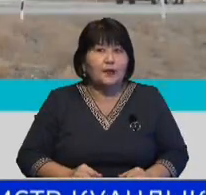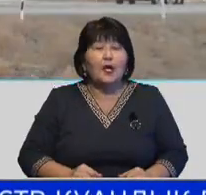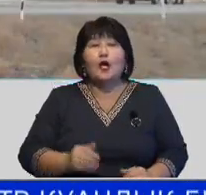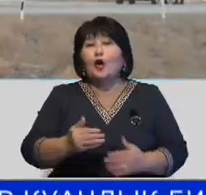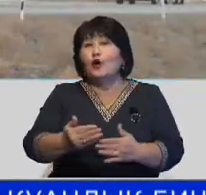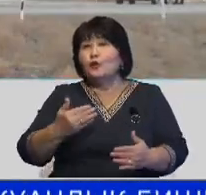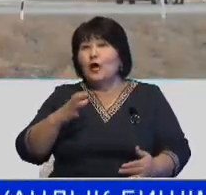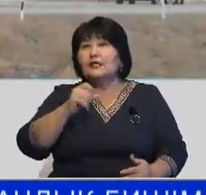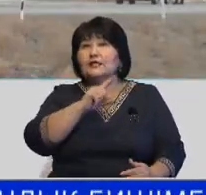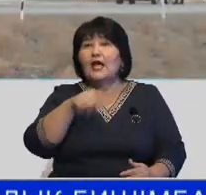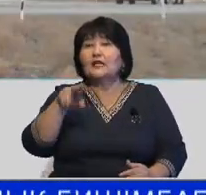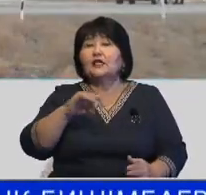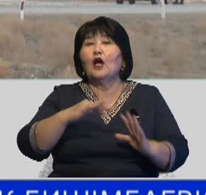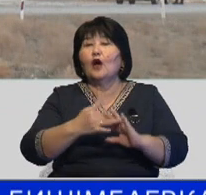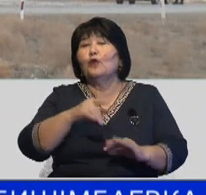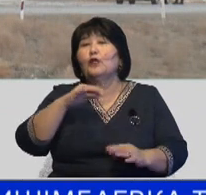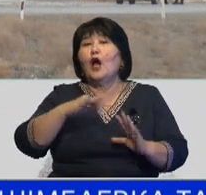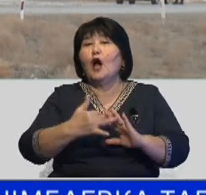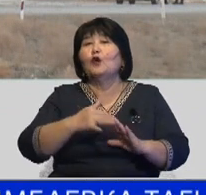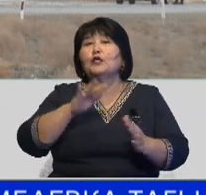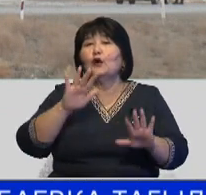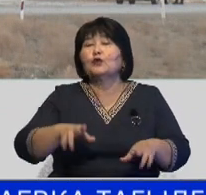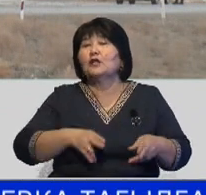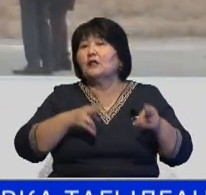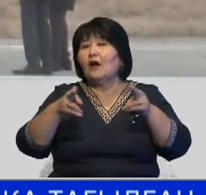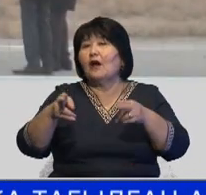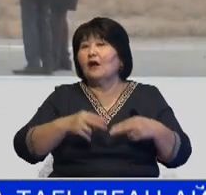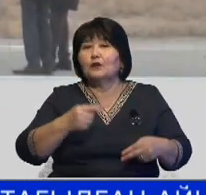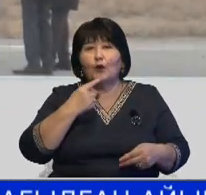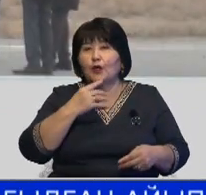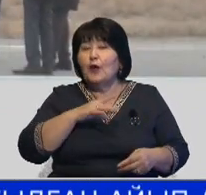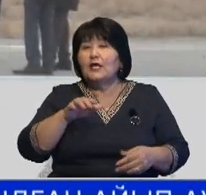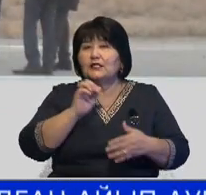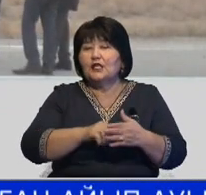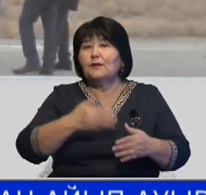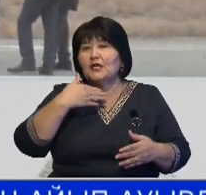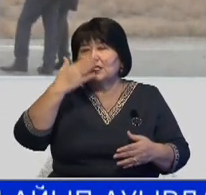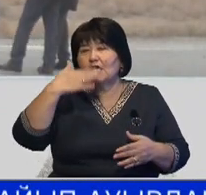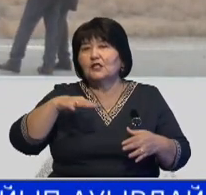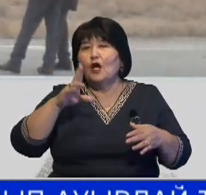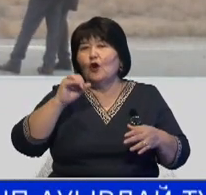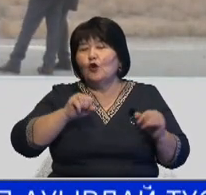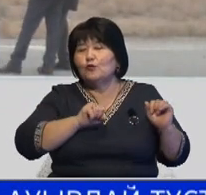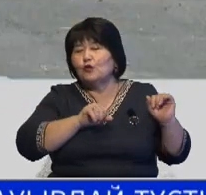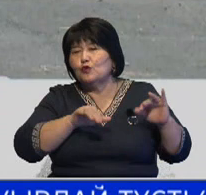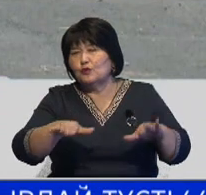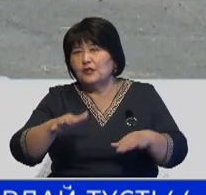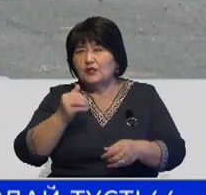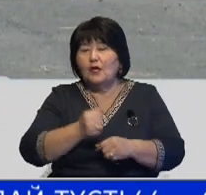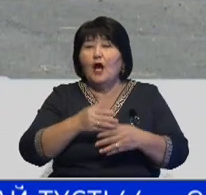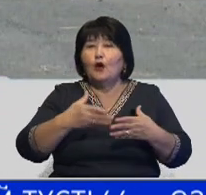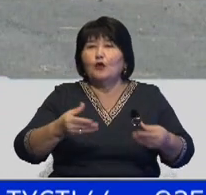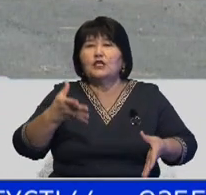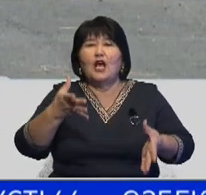Бұған дейін Сазды ауылының тұрғындары үшін аудан орталығына қатынау қиын болатын, себебі жазда көшпелі құм жолды жауып тастайды,